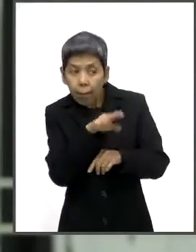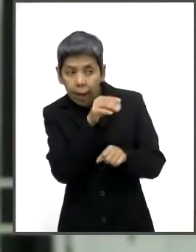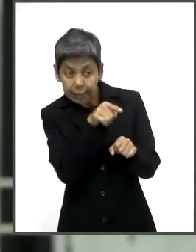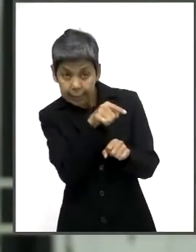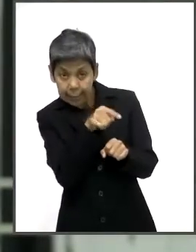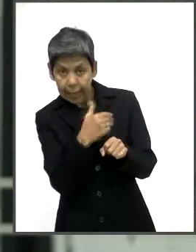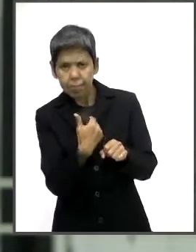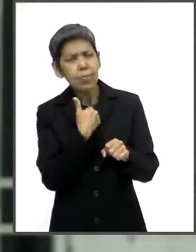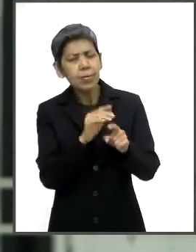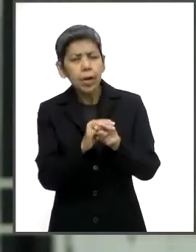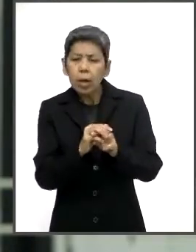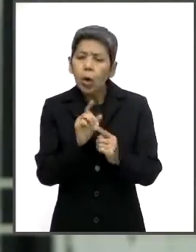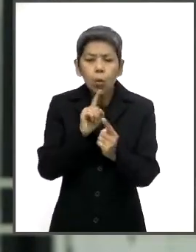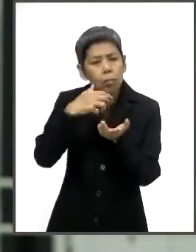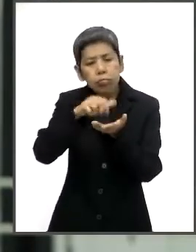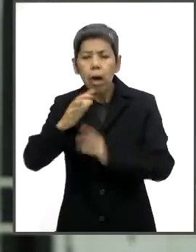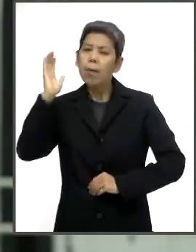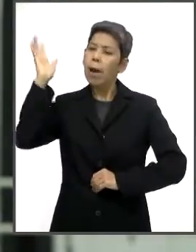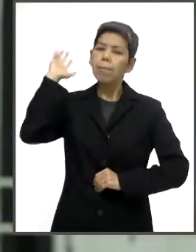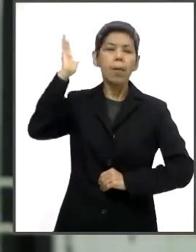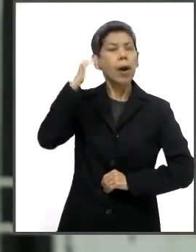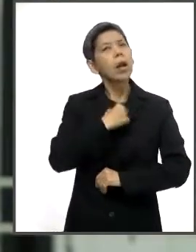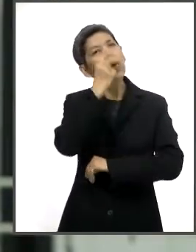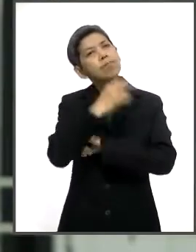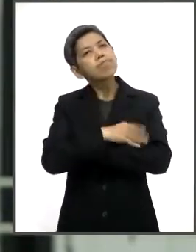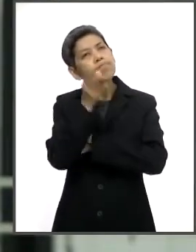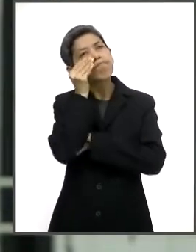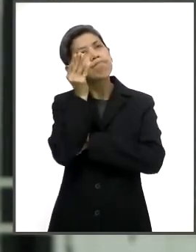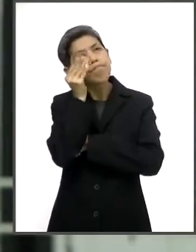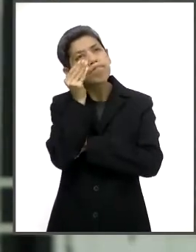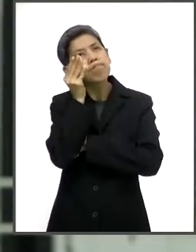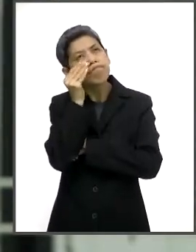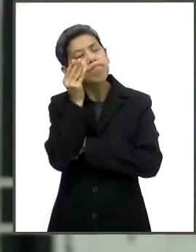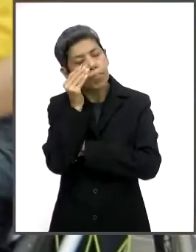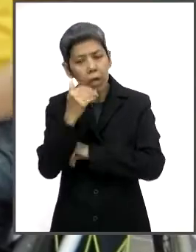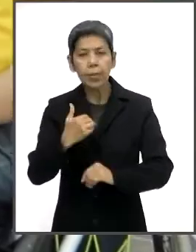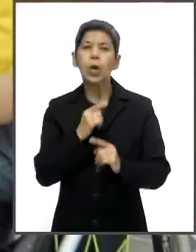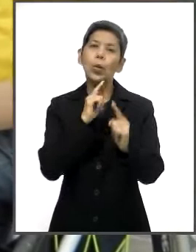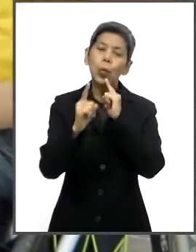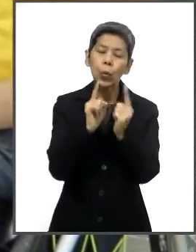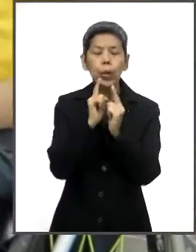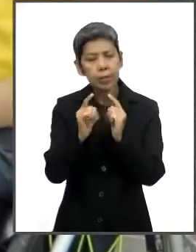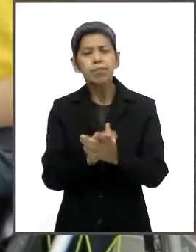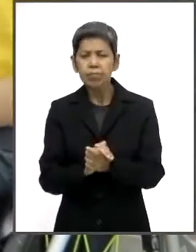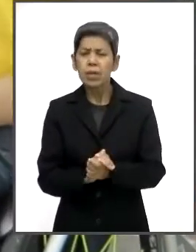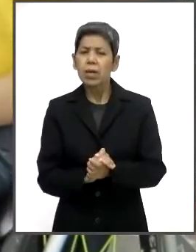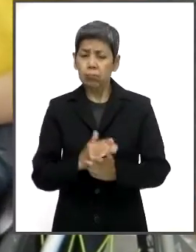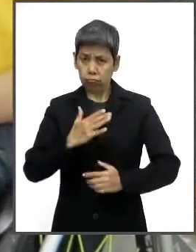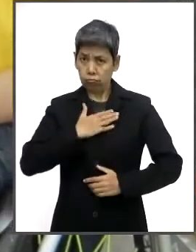พี่เขาจะมาเหมือนมาพูดให้กำลังใจเป็นสร้างแรงบันดาลใจให้พวกเราเนี่ยค่ะเขาก็จะมาคุยกับเราว่